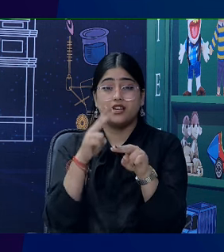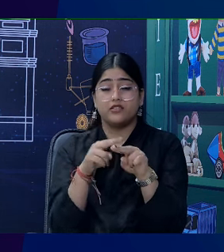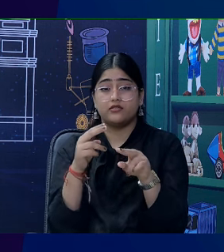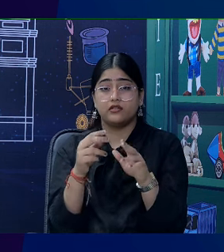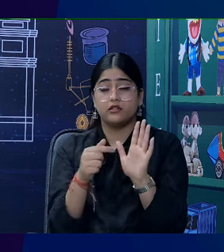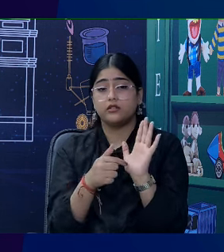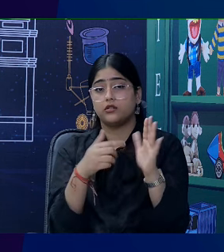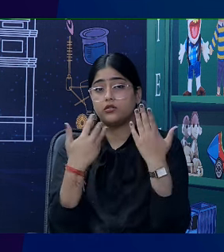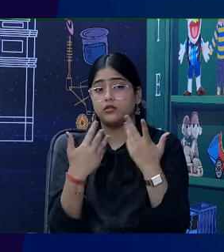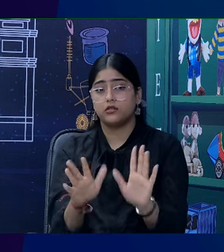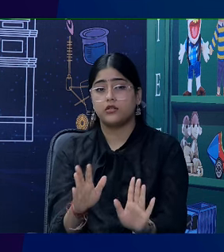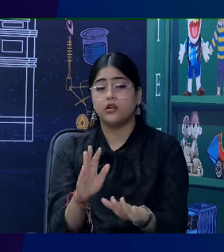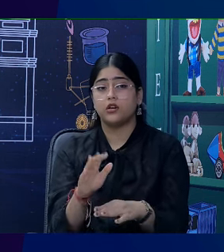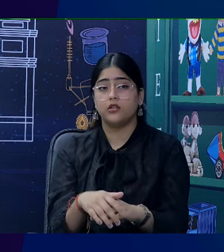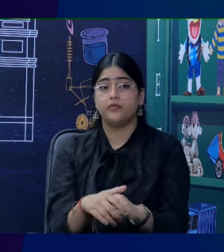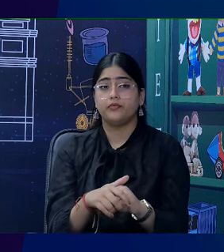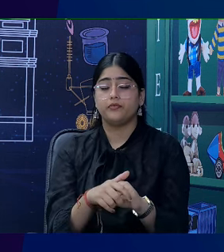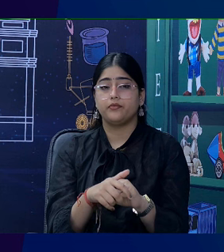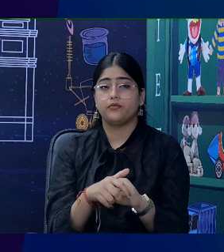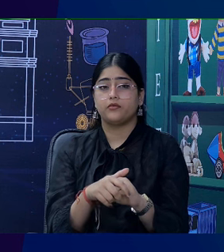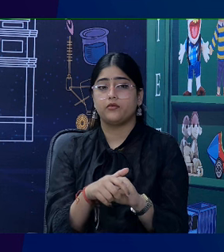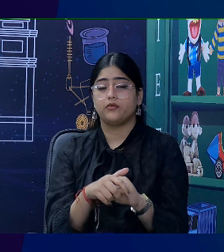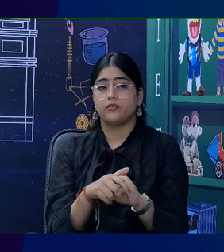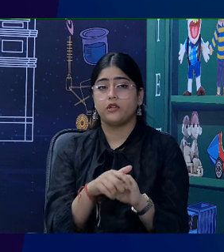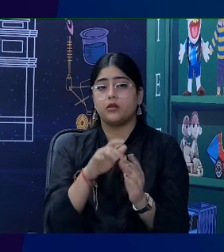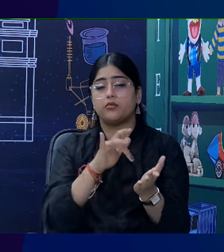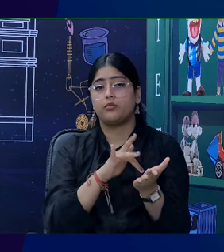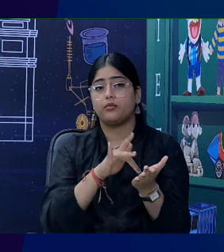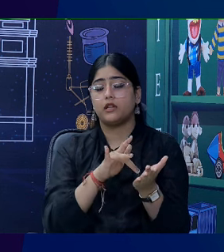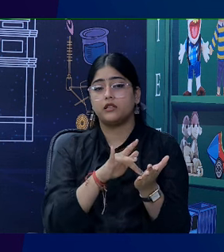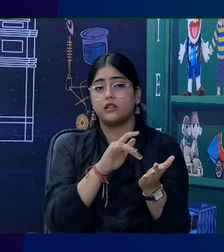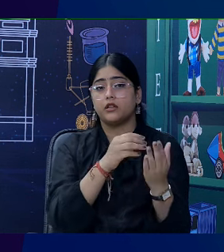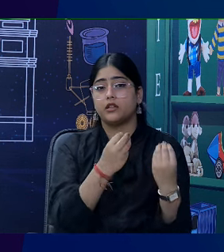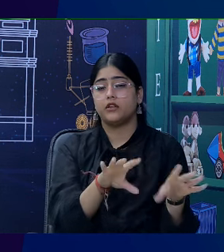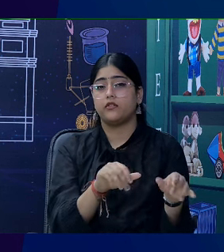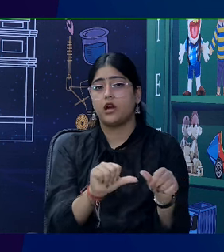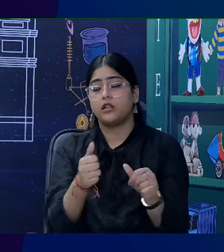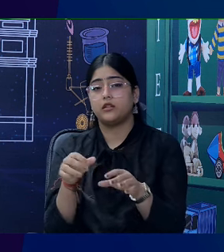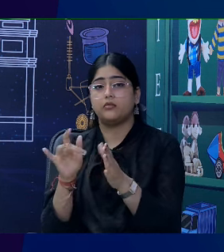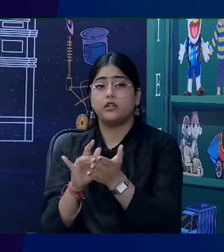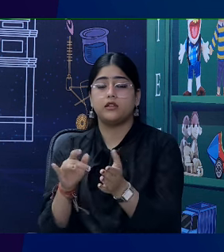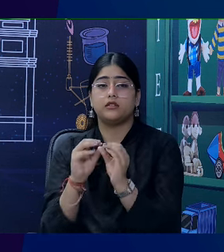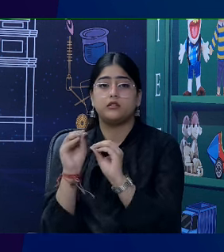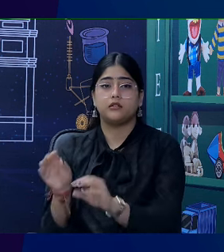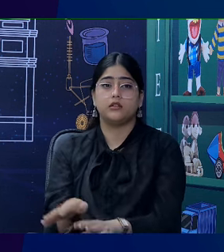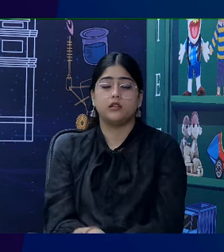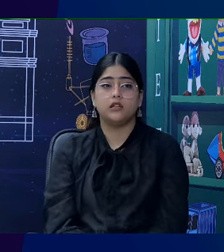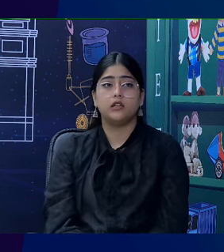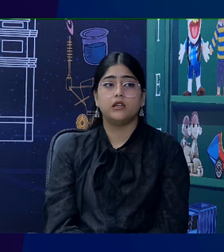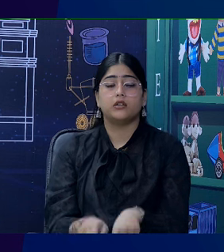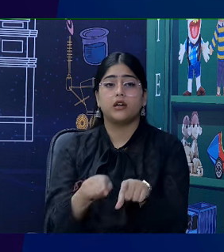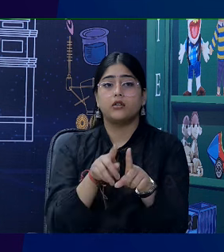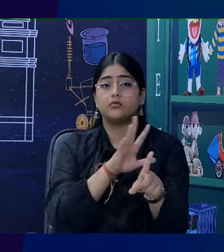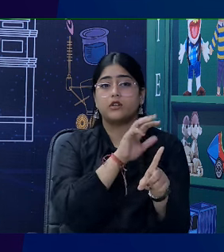मुगल साम्राज्य का तो धीरे धीरे धीरे वो क्षेत्र छोड़ के दूसरे क्षेत्र में कहने का मतलब यह है कि एक क्षेत्र में जो चीज थी कल्चर वो दूसरे